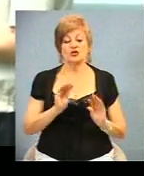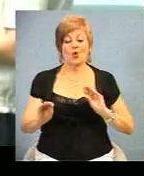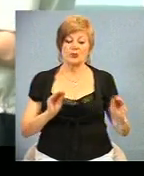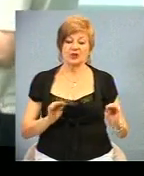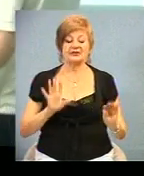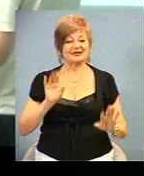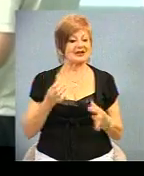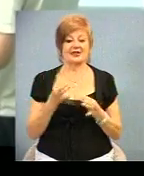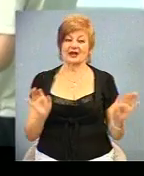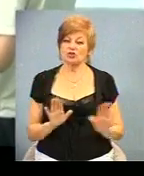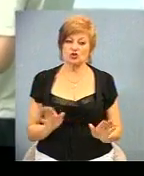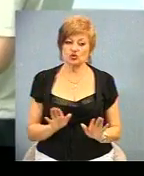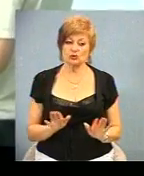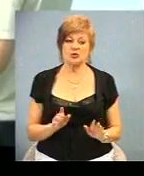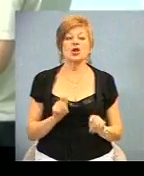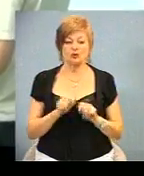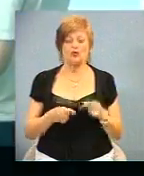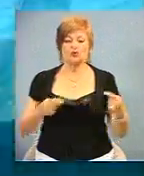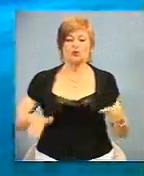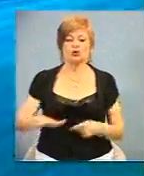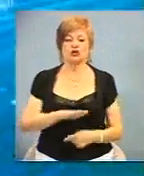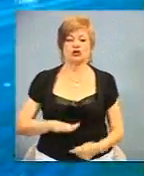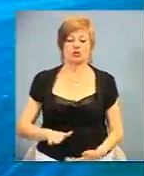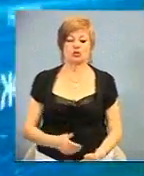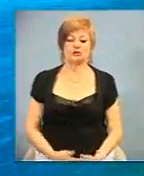так і стихійними, на часі перевірки інших територій області.